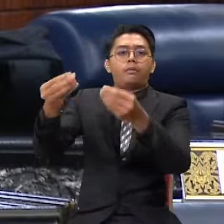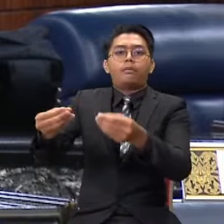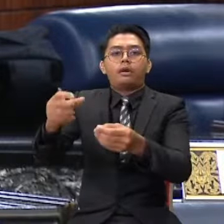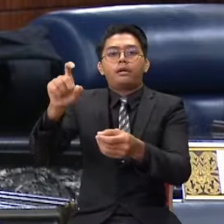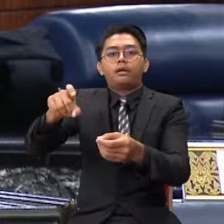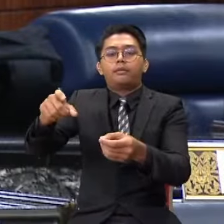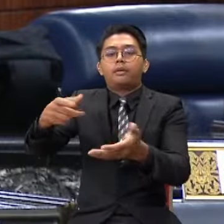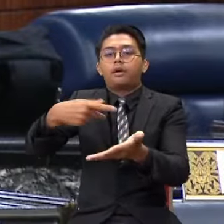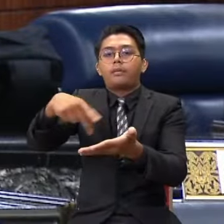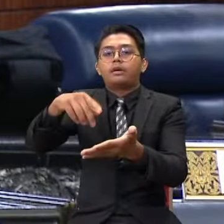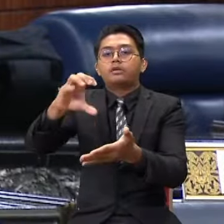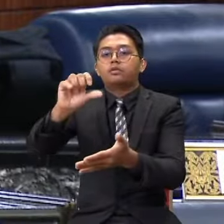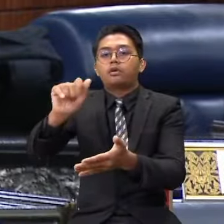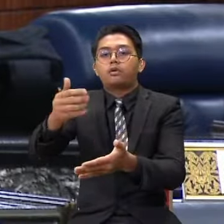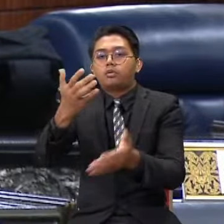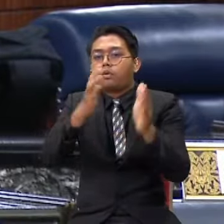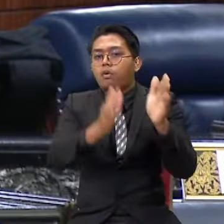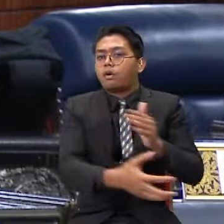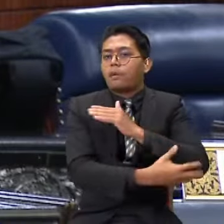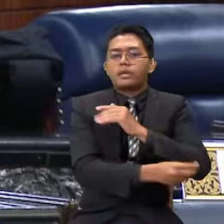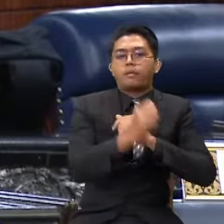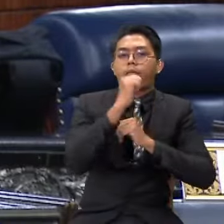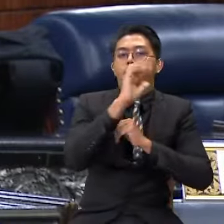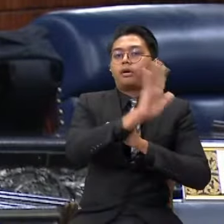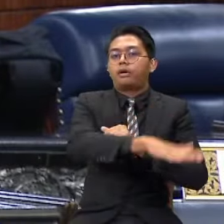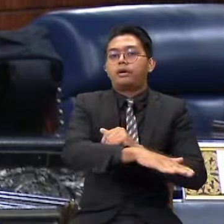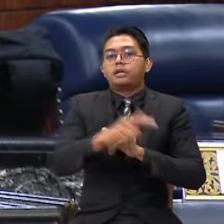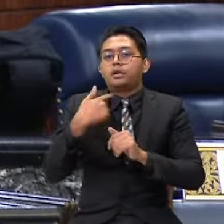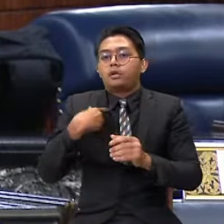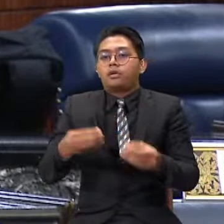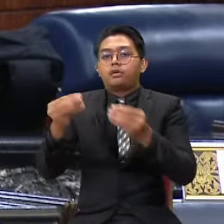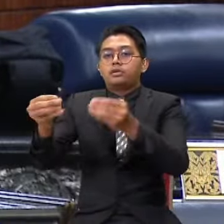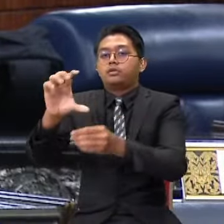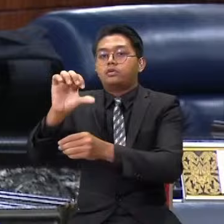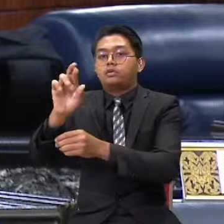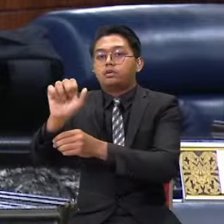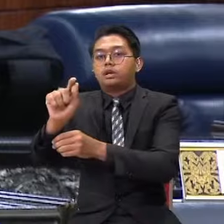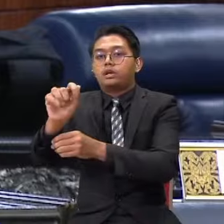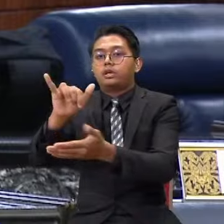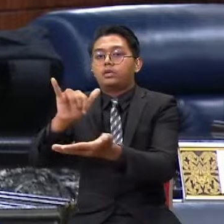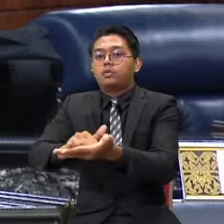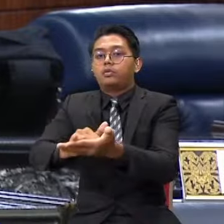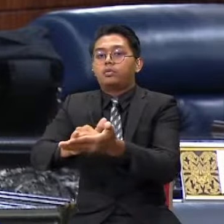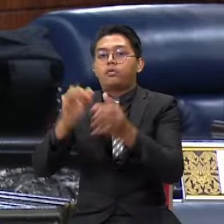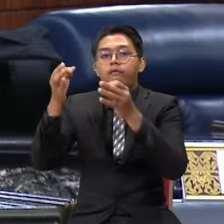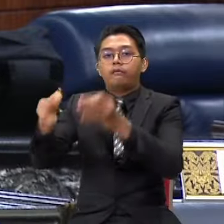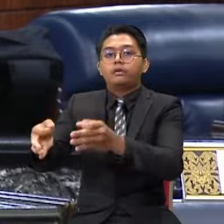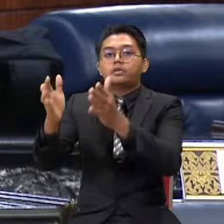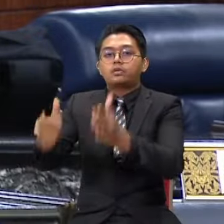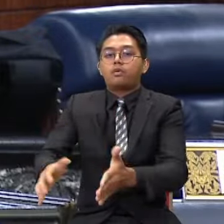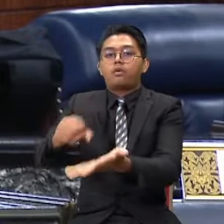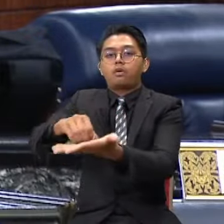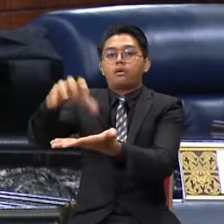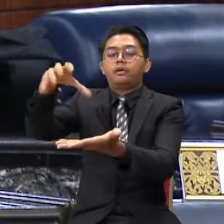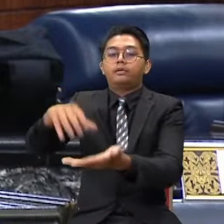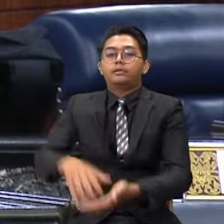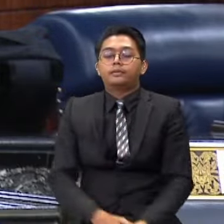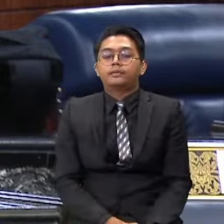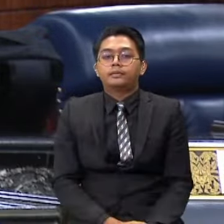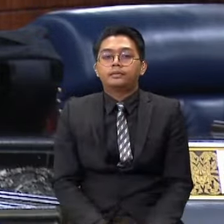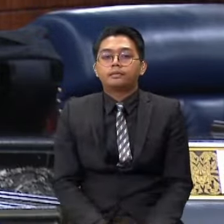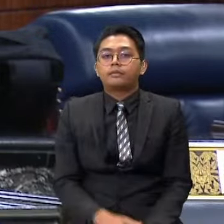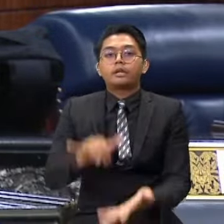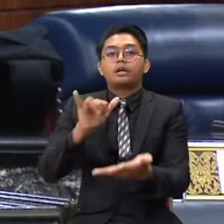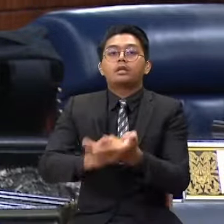m40 kalau barisan pembangkan nak beli perabut dari Itali itu kena Cukai kalau barisan pembangkan nak beli handbag itu kena kukai